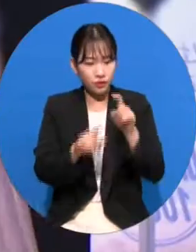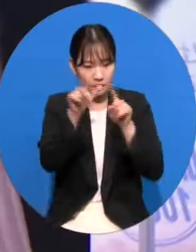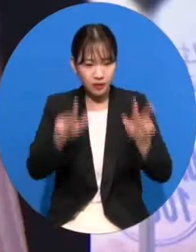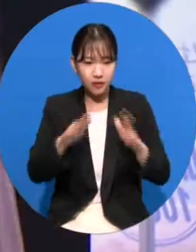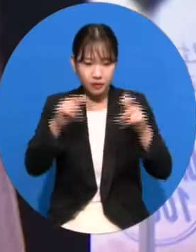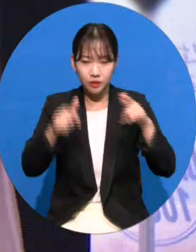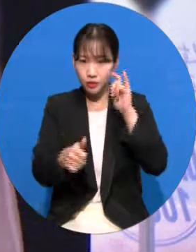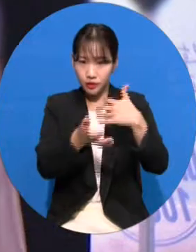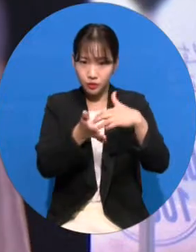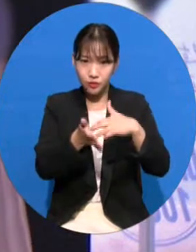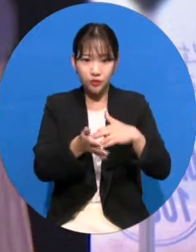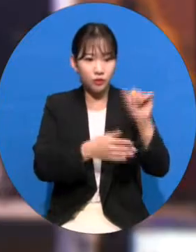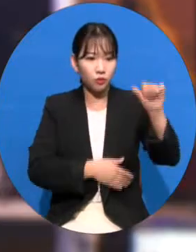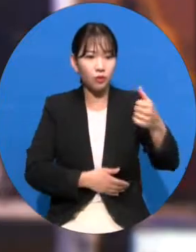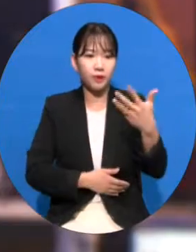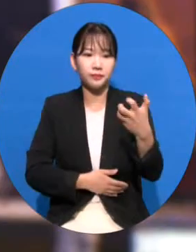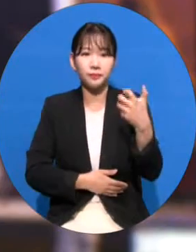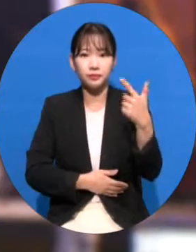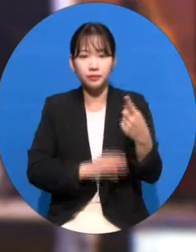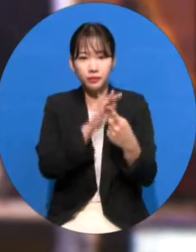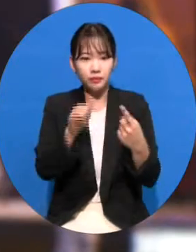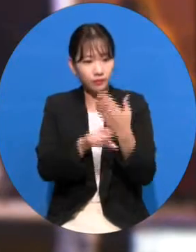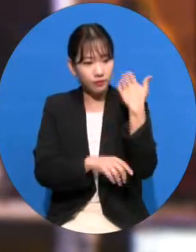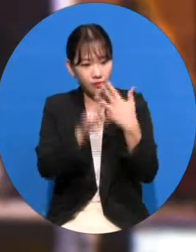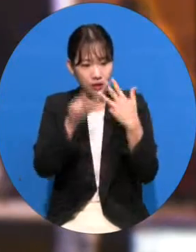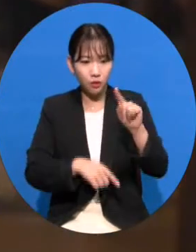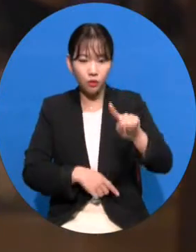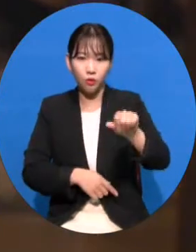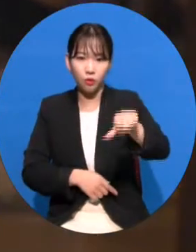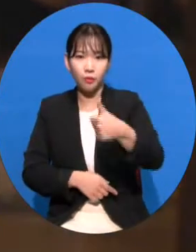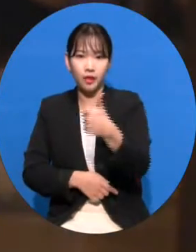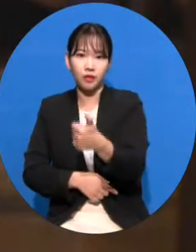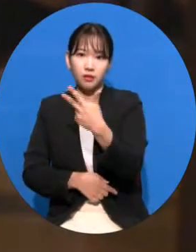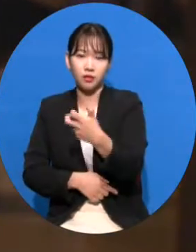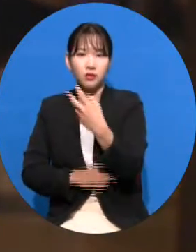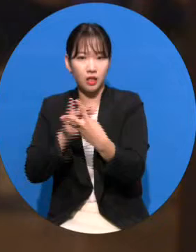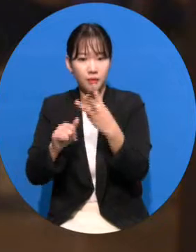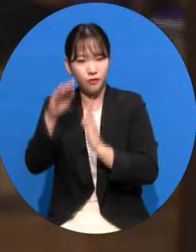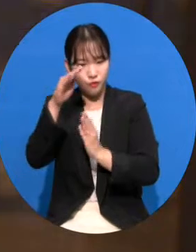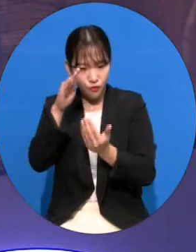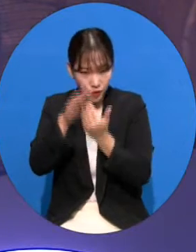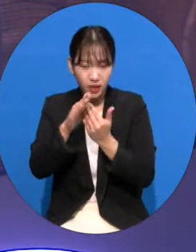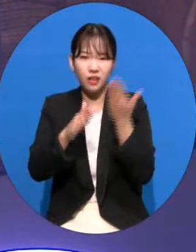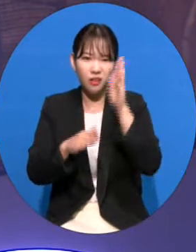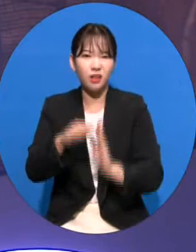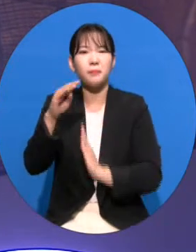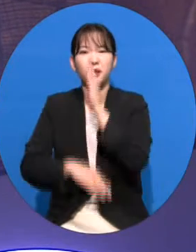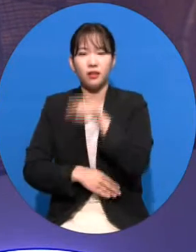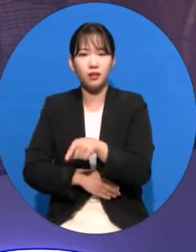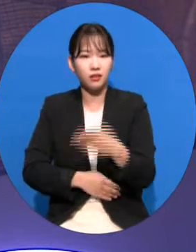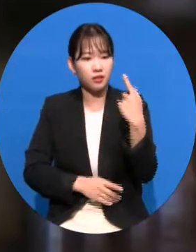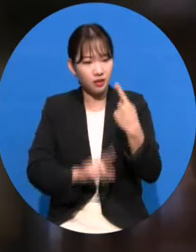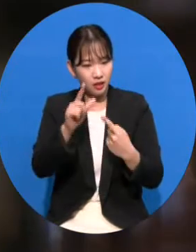전남대 확진 자수는 500 80 한 명으로 지난 8월에 500 일은 3명 최대 를 이미 넘어섰습니다 지난 일에